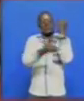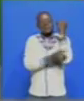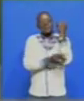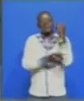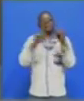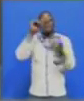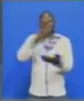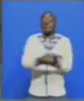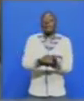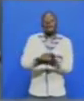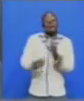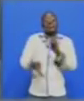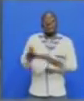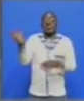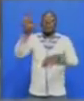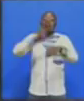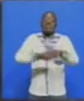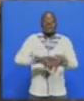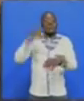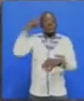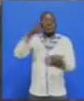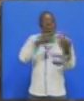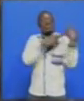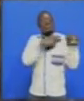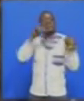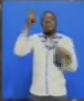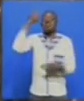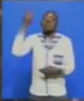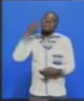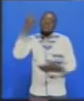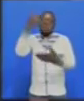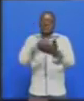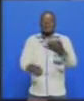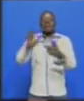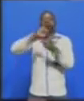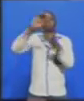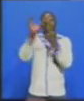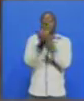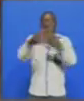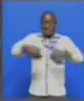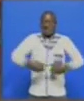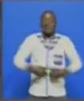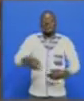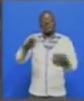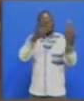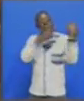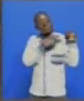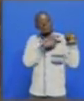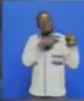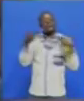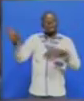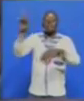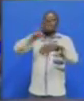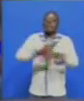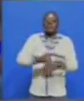de l'indépendance placée sous le thème « Responsabilité parentale et valeurs culturelles pour une jeunesse responsable, citoyenne et consciente » déposera ses valises